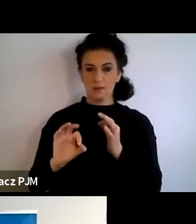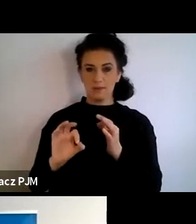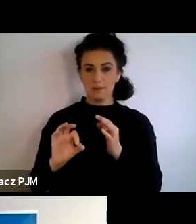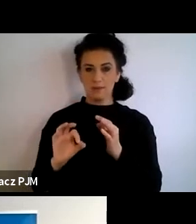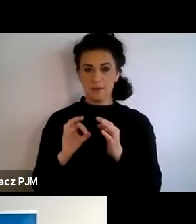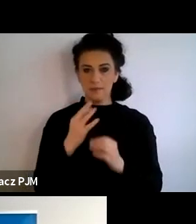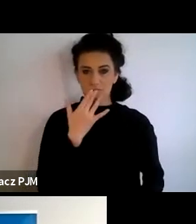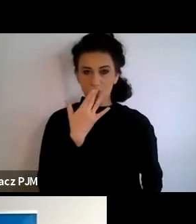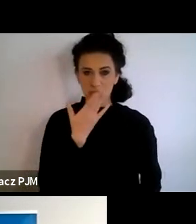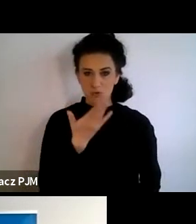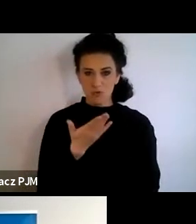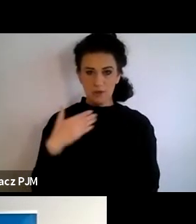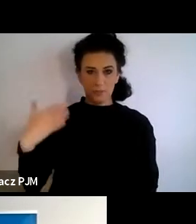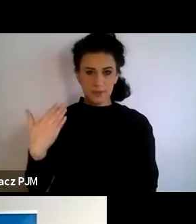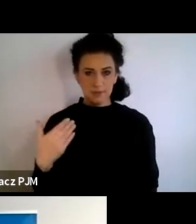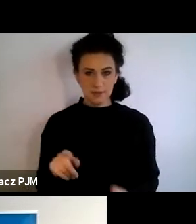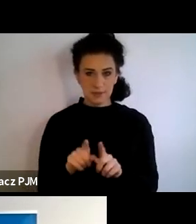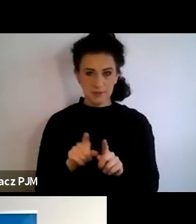prezentację